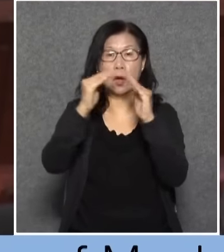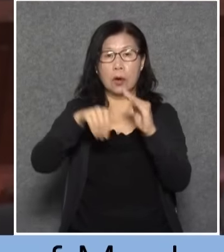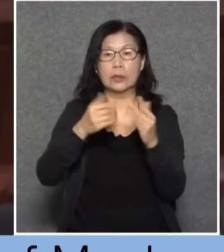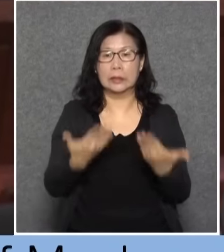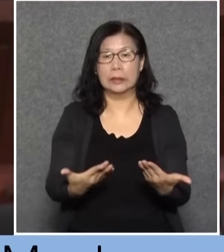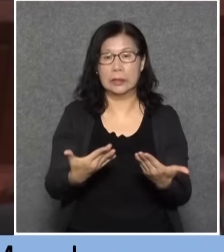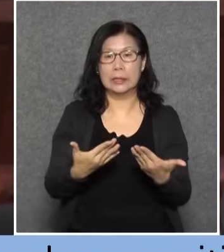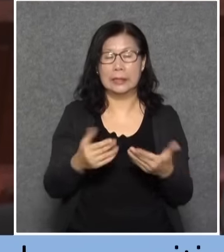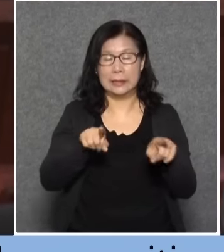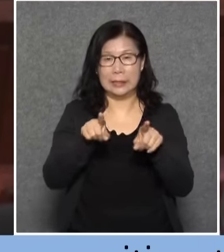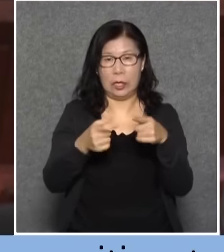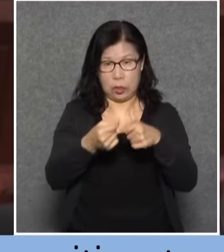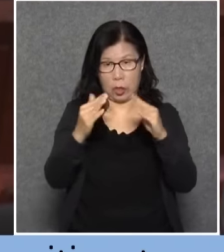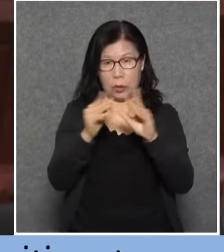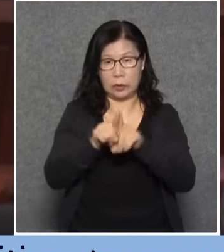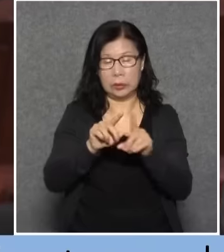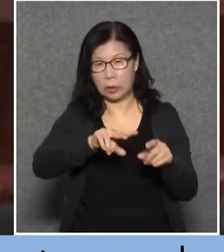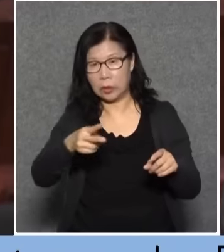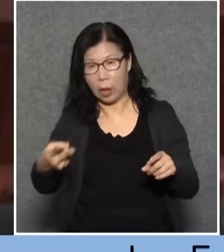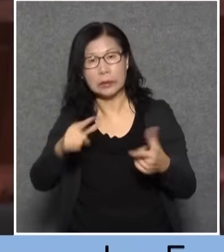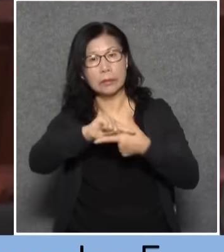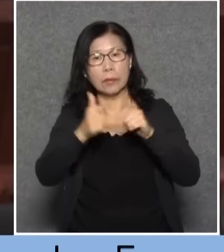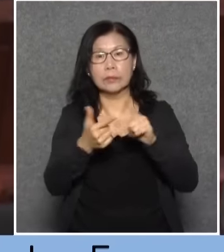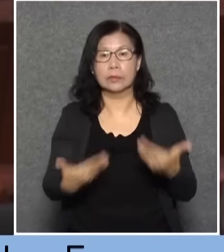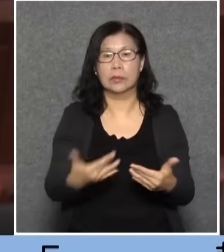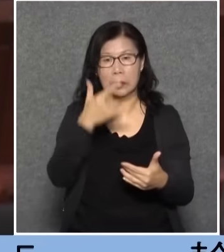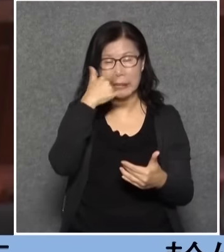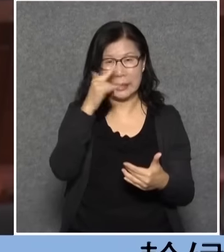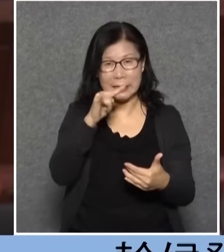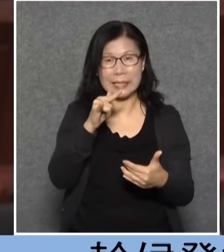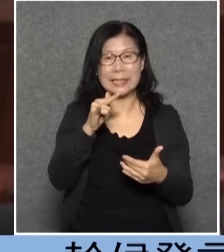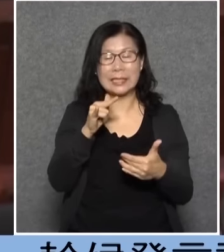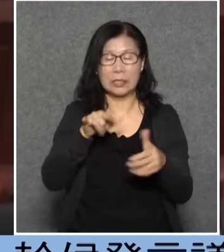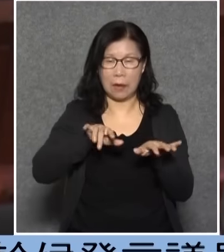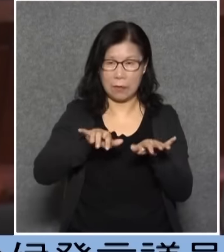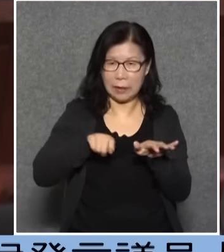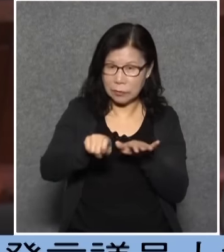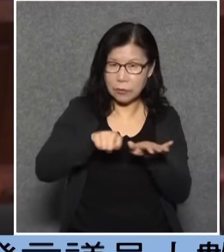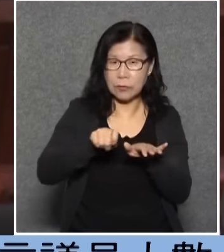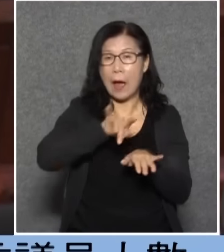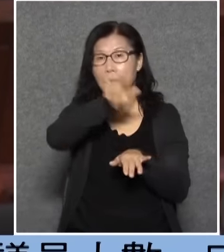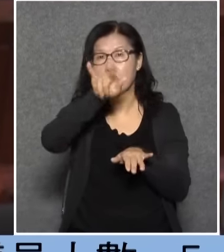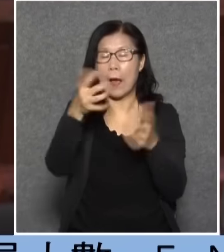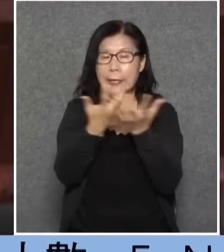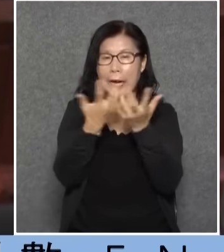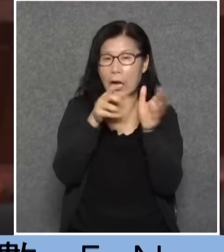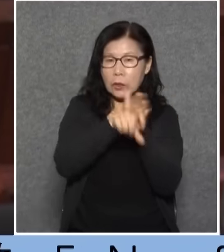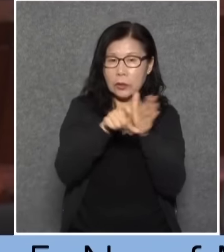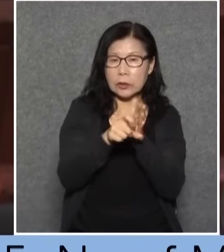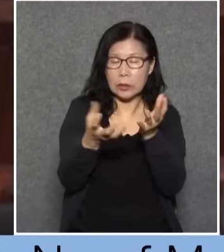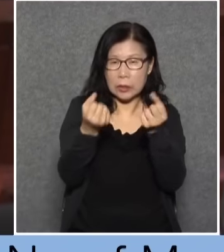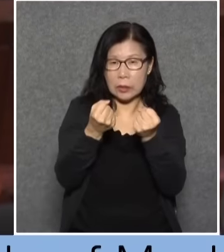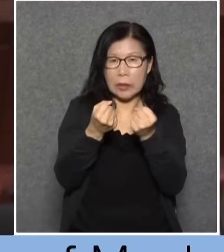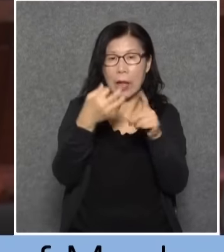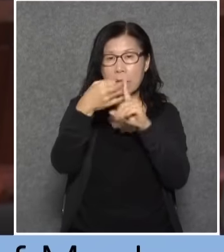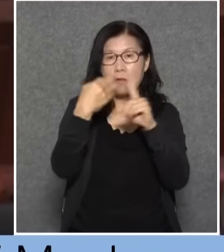同承辦商是完成改善方案，令到新系統的飛行數據處理器日後在接獲非正